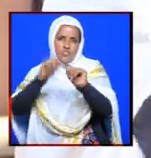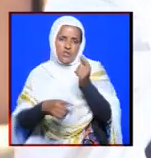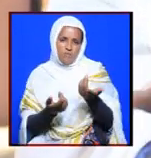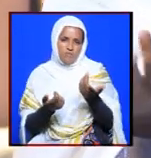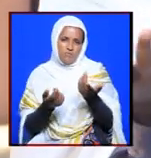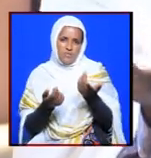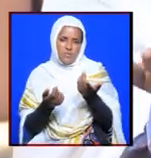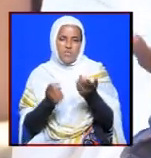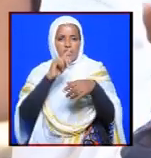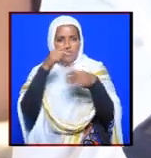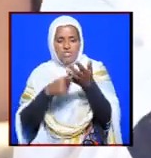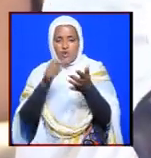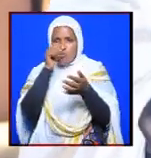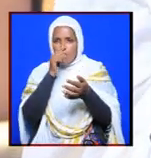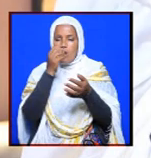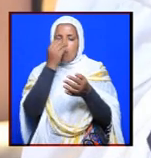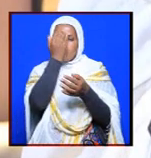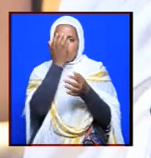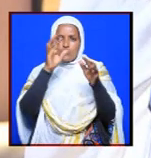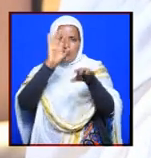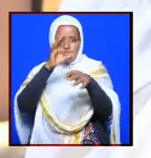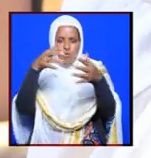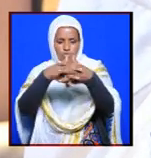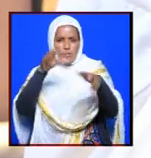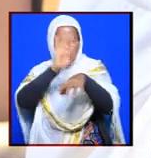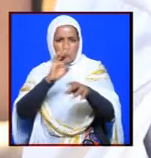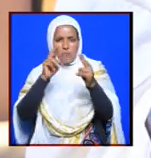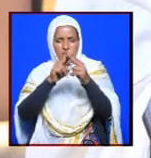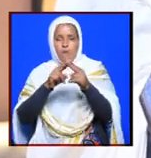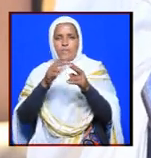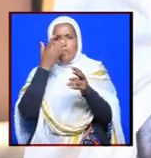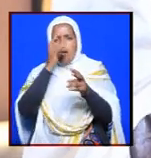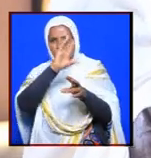በተለያየ በስንፍና በተለያየ ምክንያት። ስለዚህ የኢትዮጵያ ቤተክርስቲያን በጣም መንገዷ